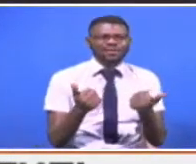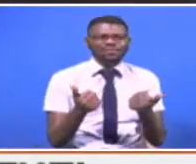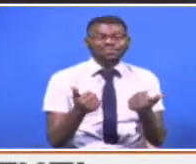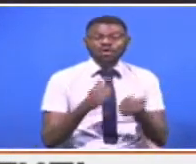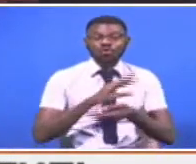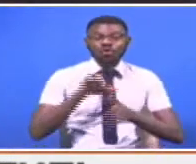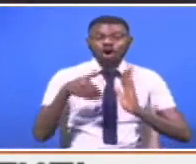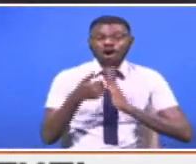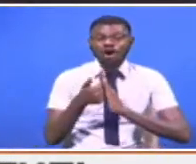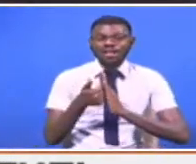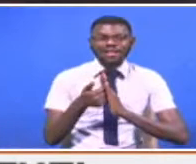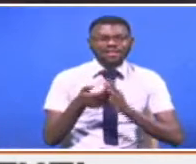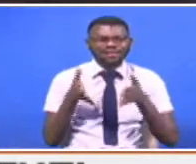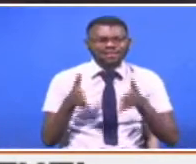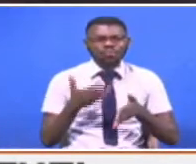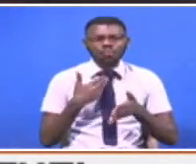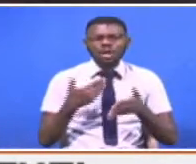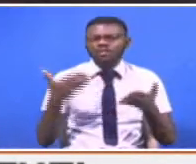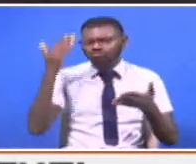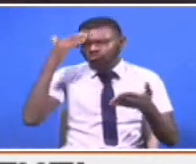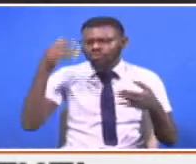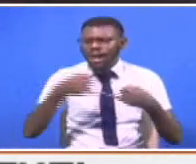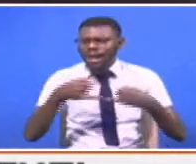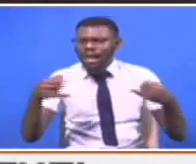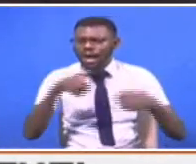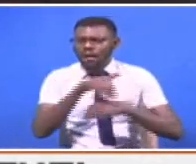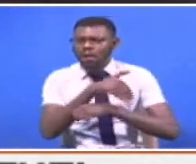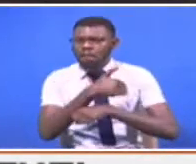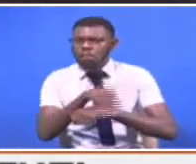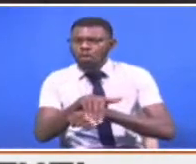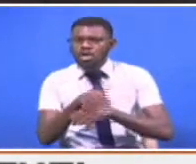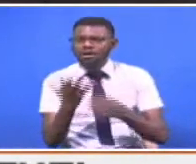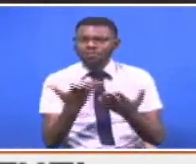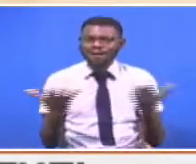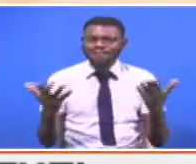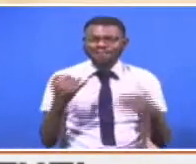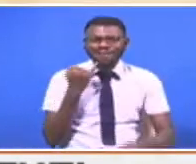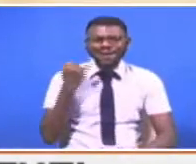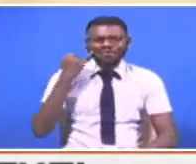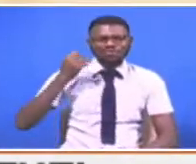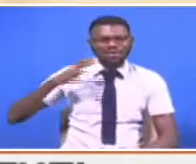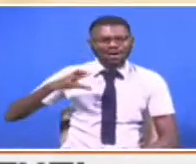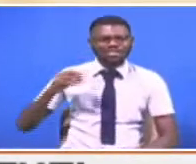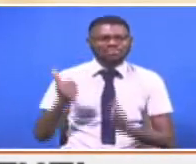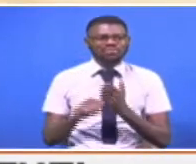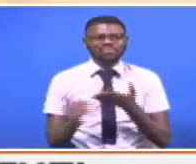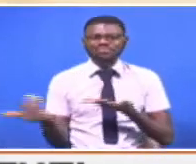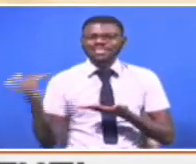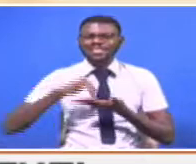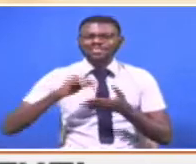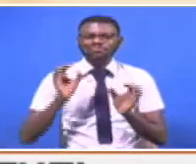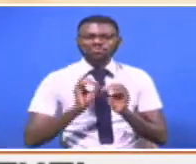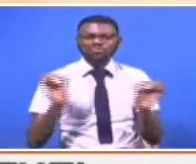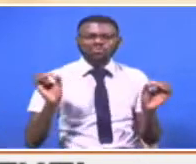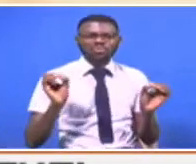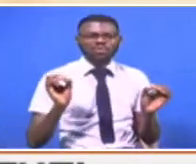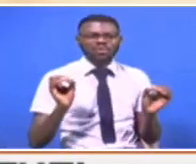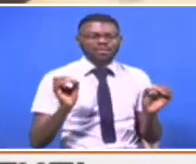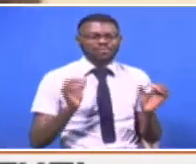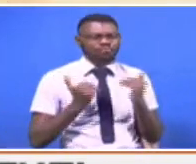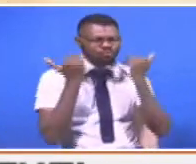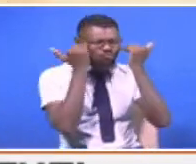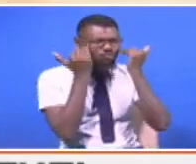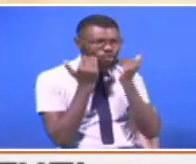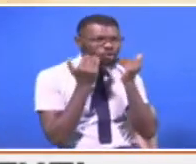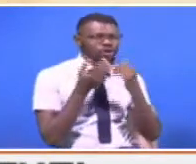excellency, caveat will no longer be an issue in Nakuru County. Ile koti iko pale, tumewaambia maneno yetu